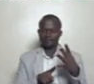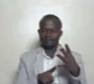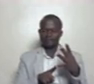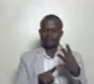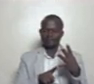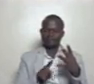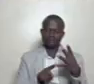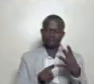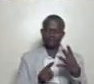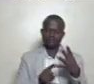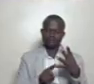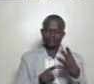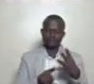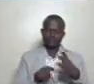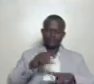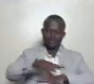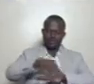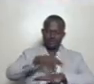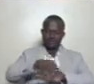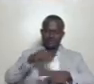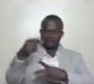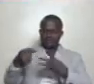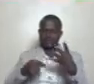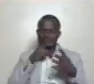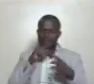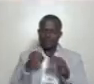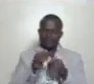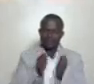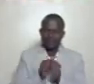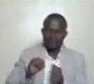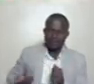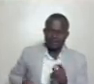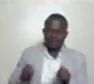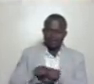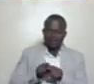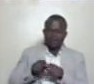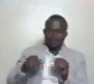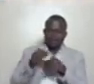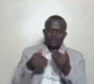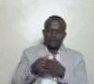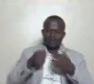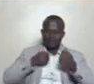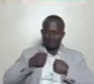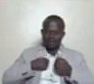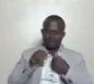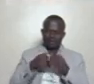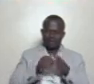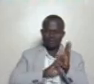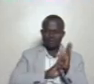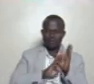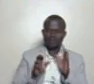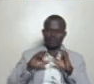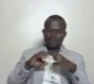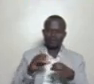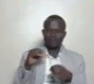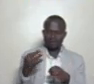rya kane yo mu gihugu cya Sweden abagabo barakina ku rundi ruhande mu bagore nabo bari gukina aho u Rwanda ruhagara we